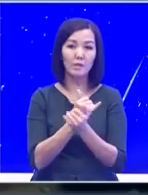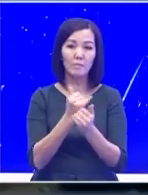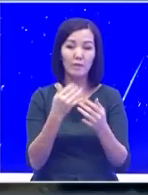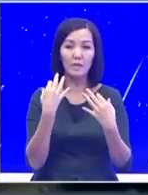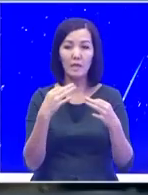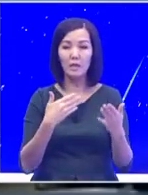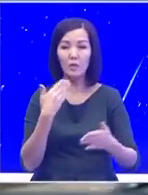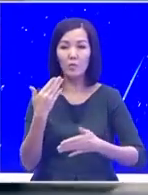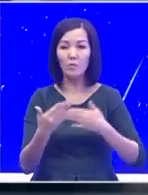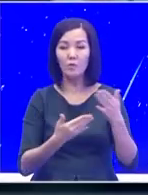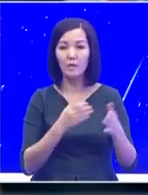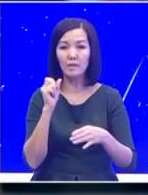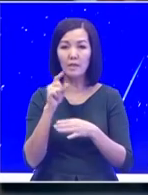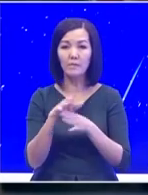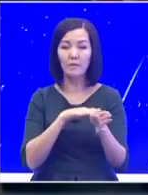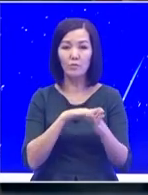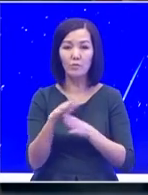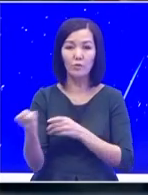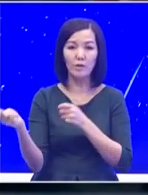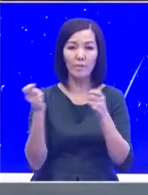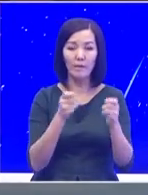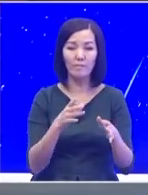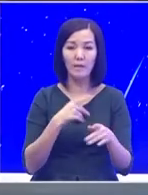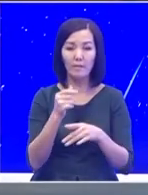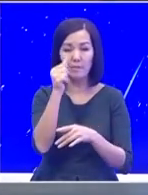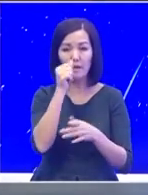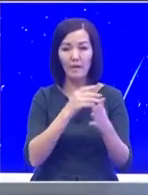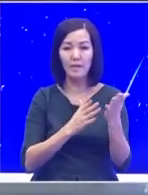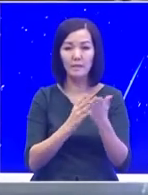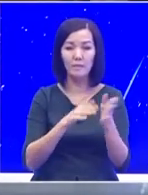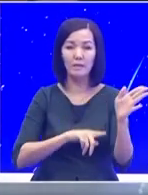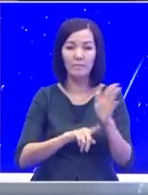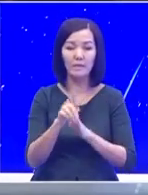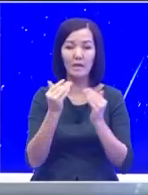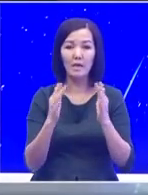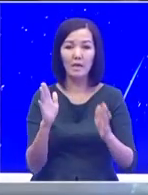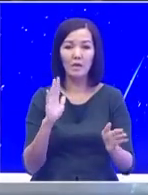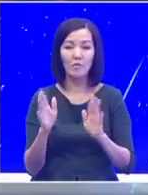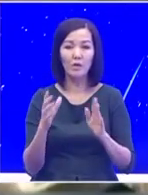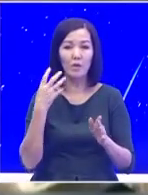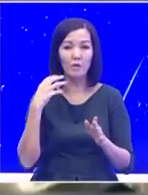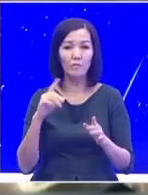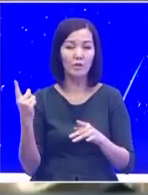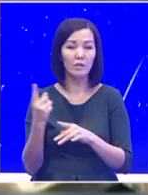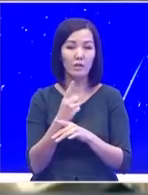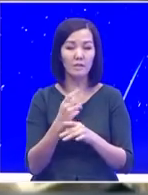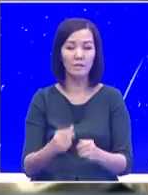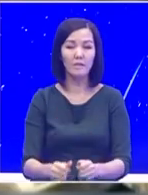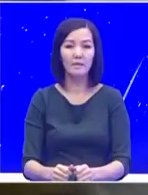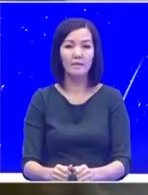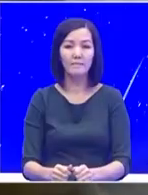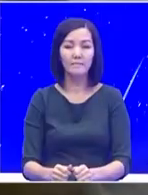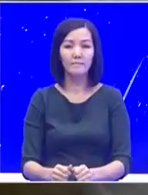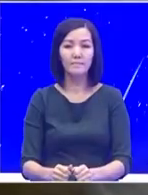қозғалып, келуші үстеліне тапсырысты жылдам жеткізеді. Бір ай бұрын қызметіне кіріскен робот әзірге Ауғанстанда жалғыздана.